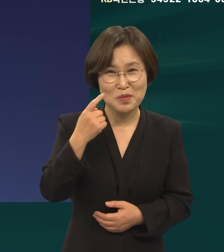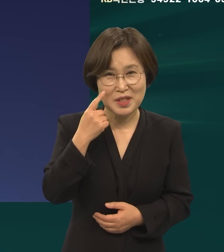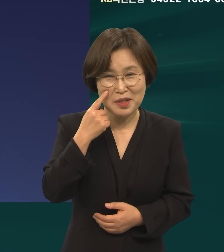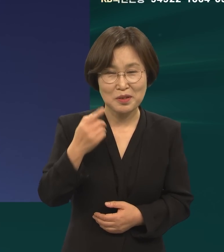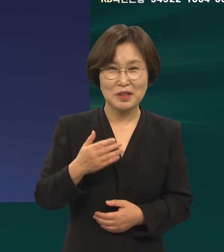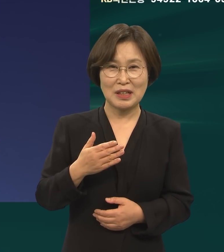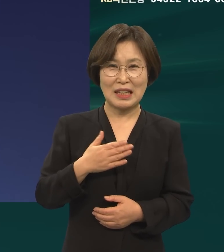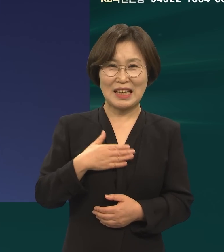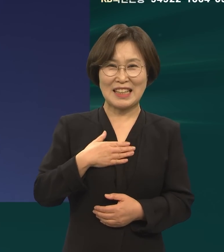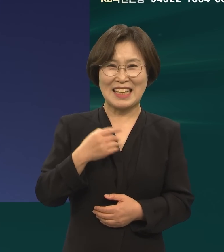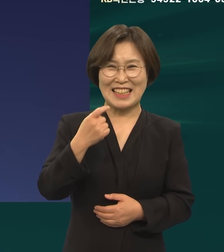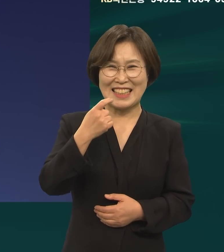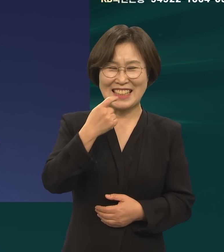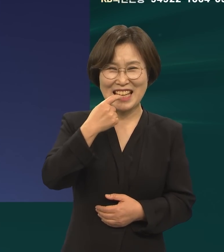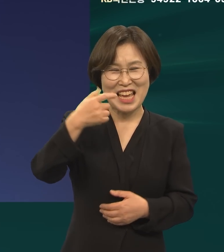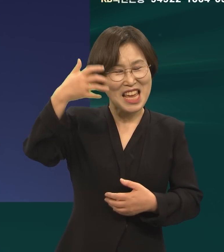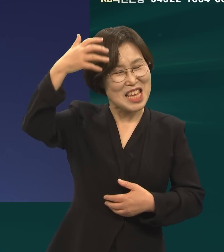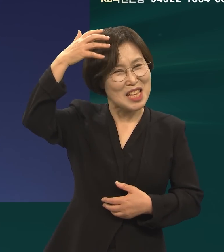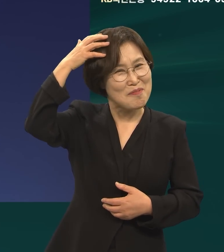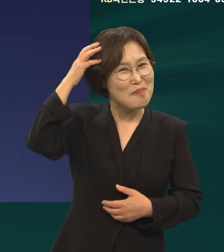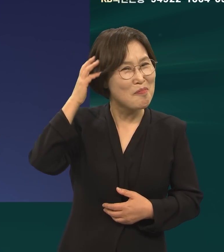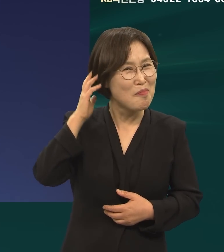참고로 제 별명은 흰머리 독수리인데,